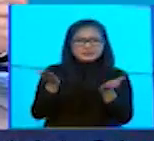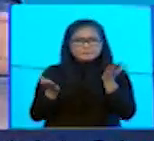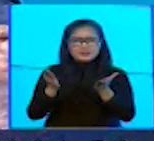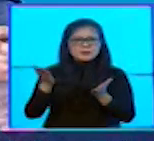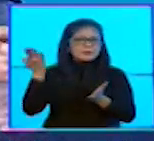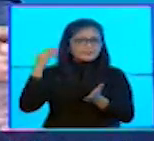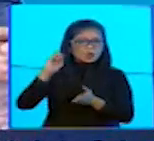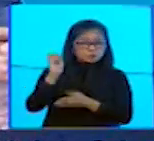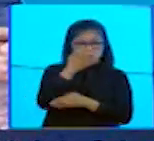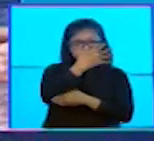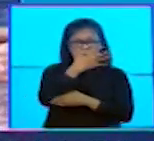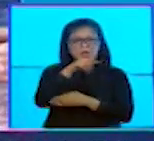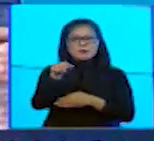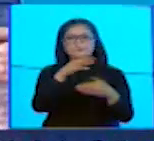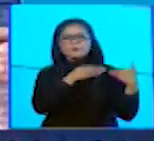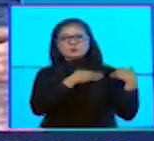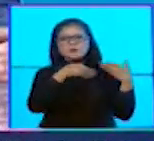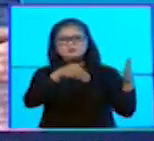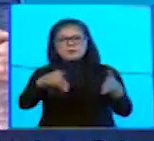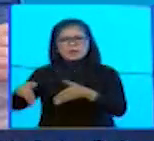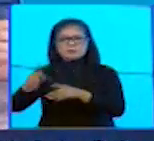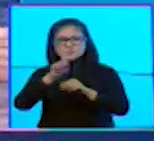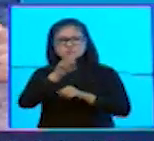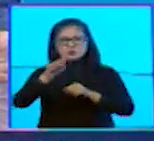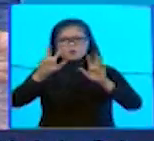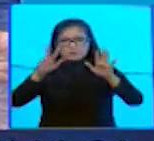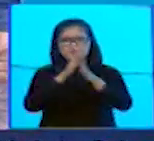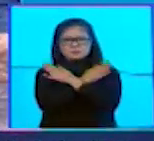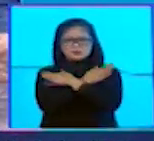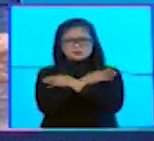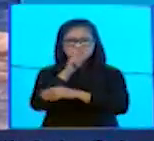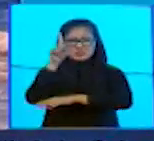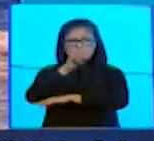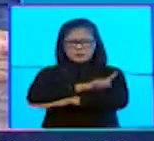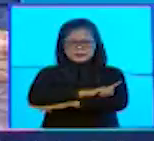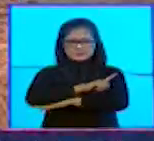terjadi 118 jenazah COVID-19 dalam satu hari.